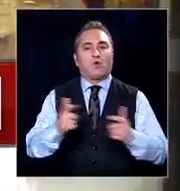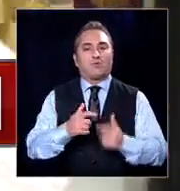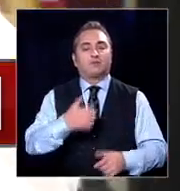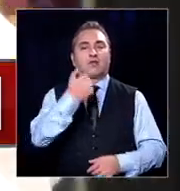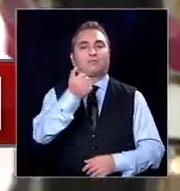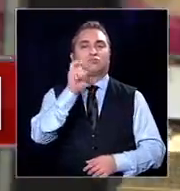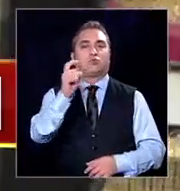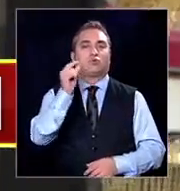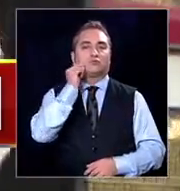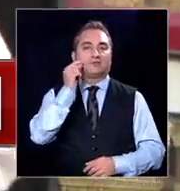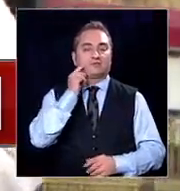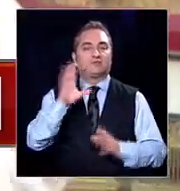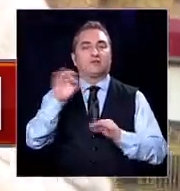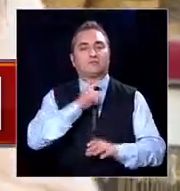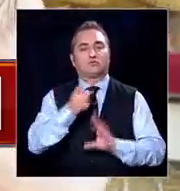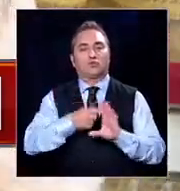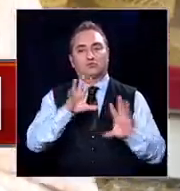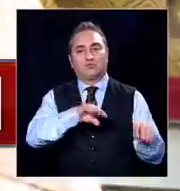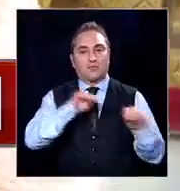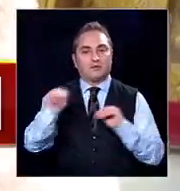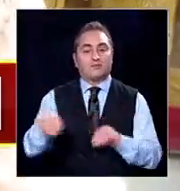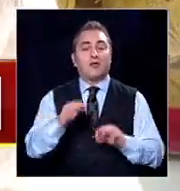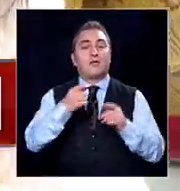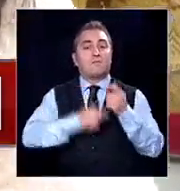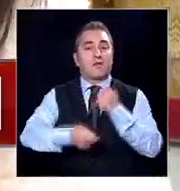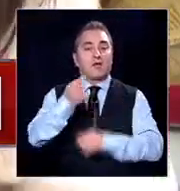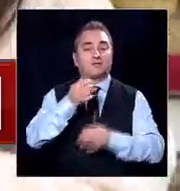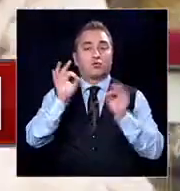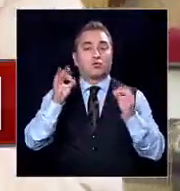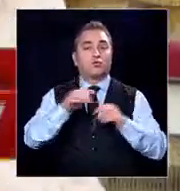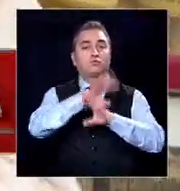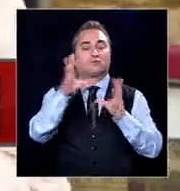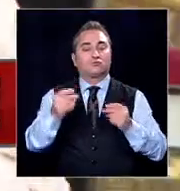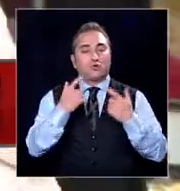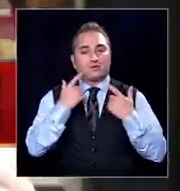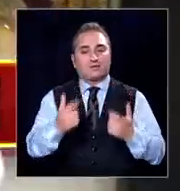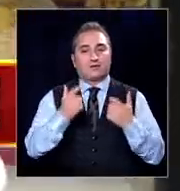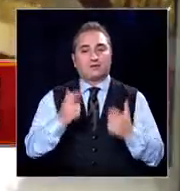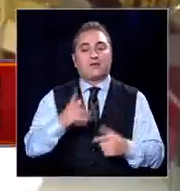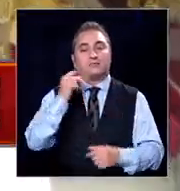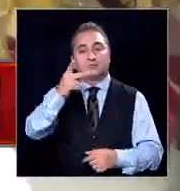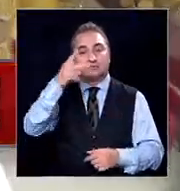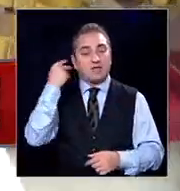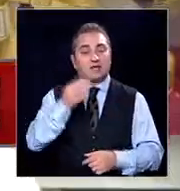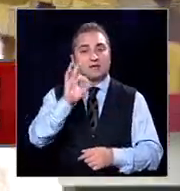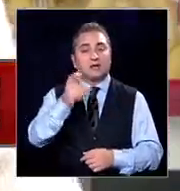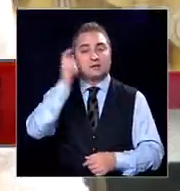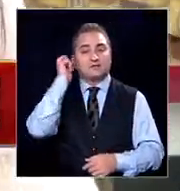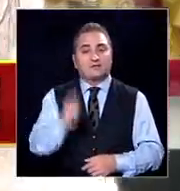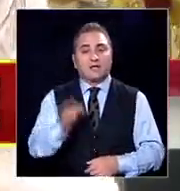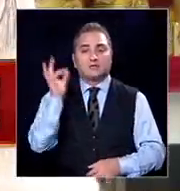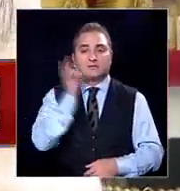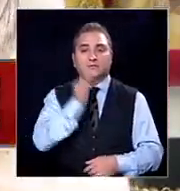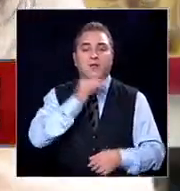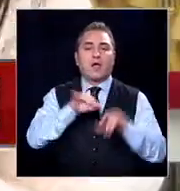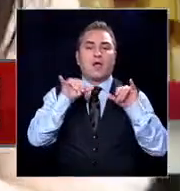gözaltına alındı. Ama piyasadaki kuyumcuların yine de çok dikkatli olması gerekiyor. Çünkü bu sahte altınlar gerçeğini aratmıyor.